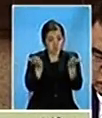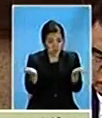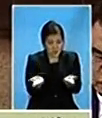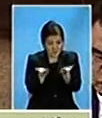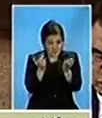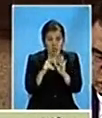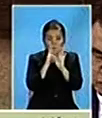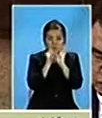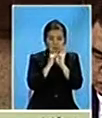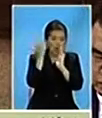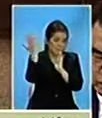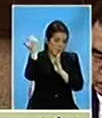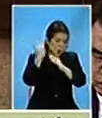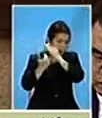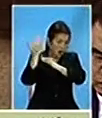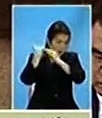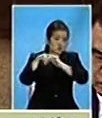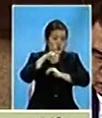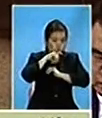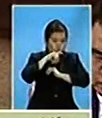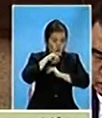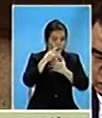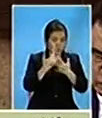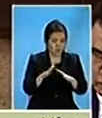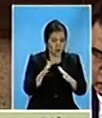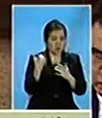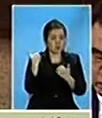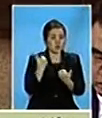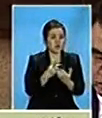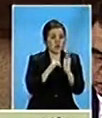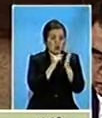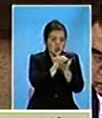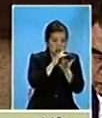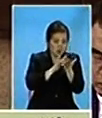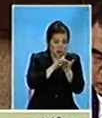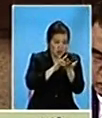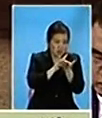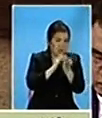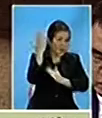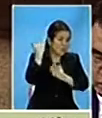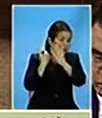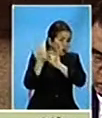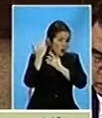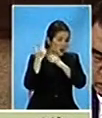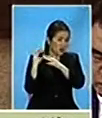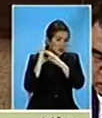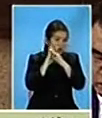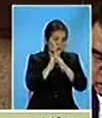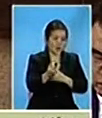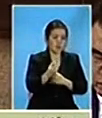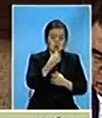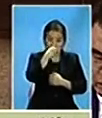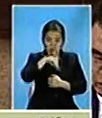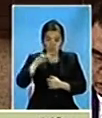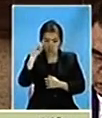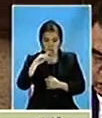าแพทย์แผนไทยอยู่นะครับซึ่งตำรับยาดังกล่าวนั้นอาจจะครอบคลุมไปถึงตำราที่ใช้รักษากับสัตว์ก็ได้เ